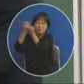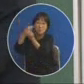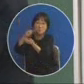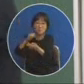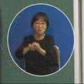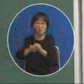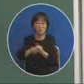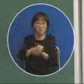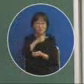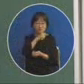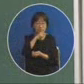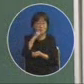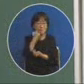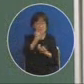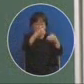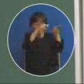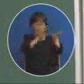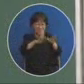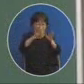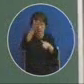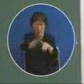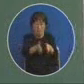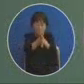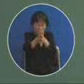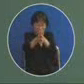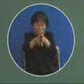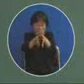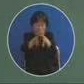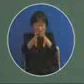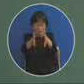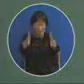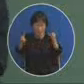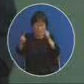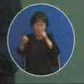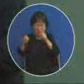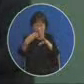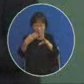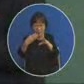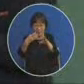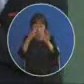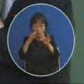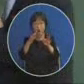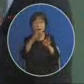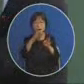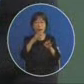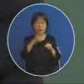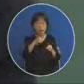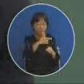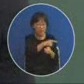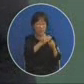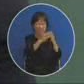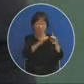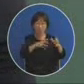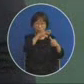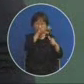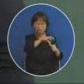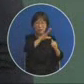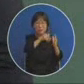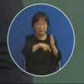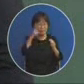다 벗겨버렸어요. We see that God got rid of all of the things that were tainting 뭡니까? the Israelites as they were crossing the Red Sea. 이스라엘 민족이 가는